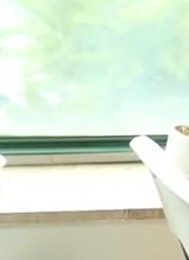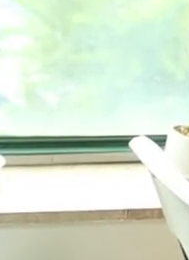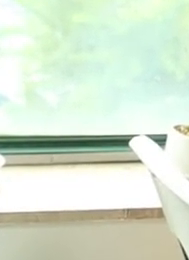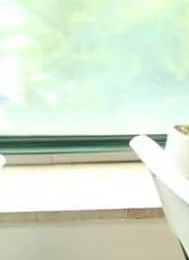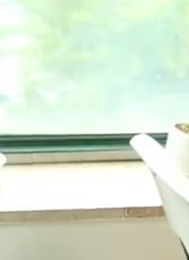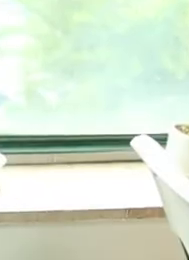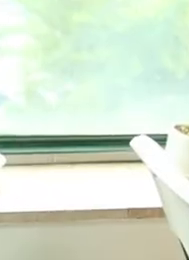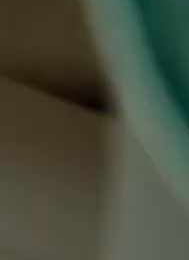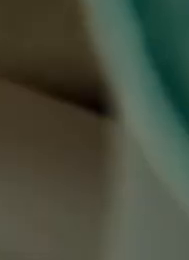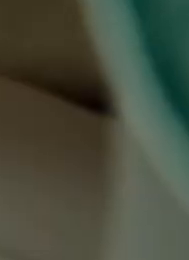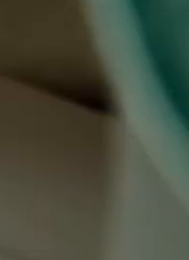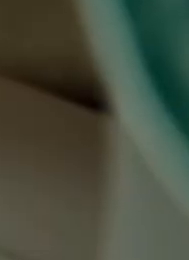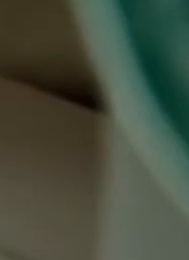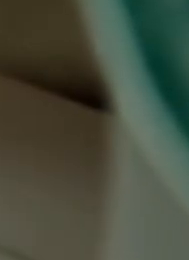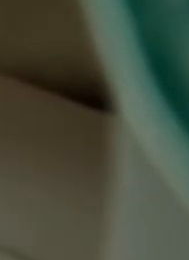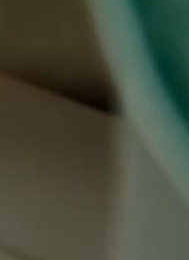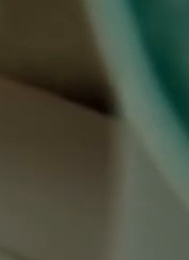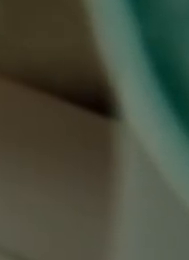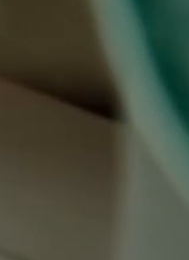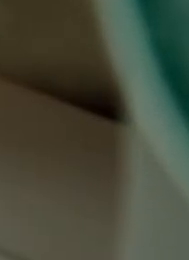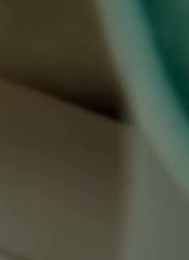여기.